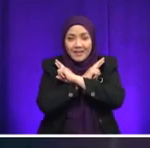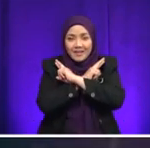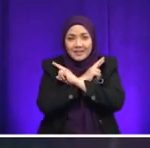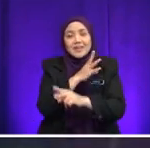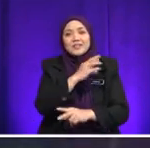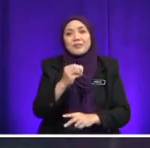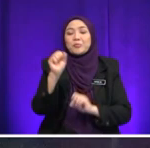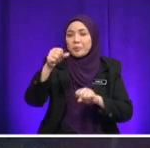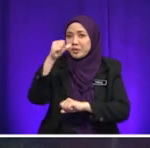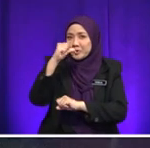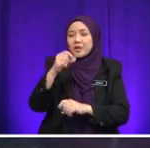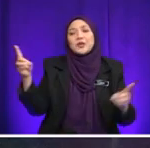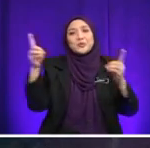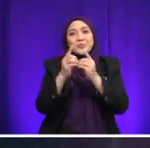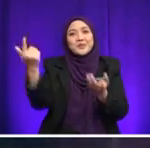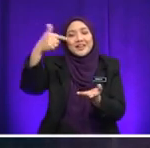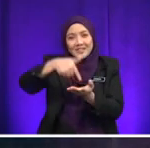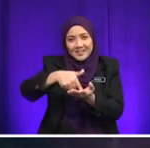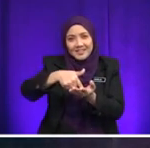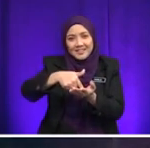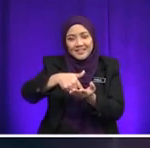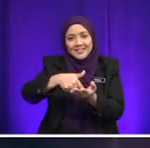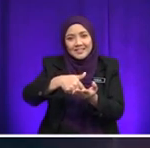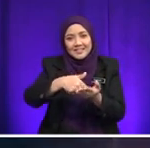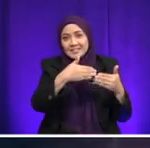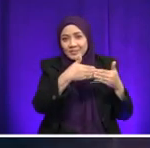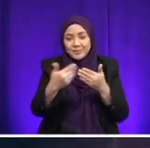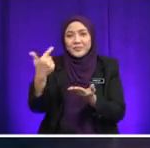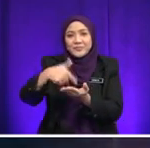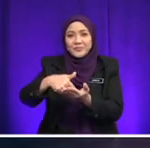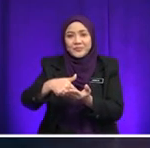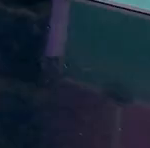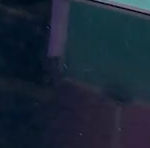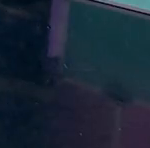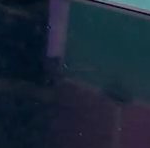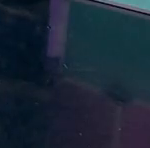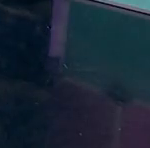kita kembali selepas ini jangan kemana-mana terus menuntut jadi KPM